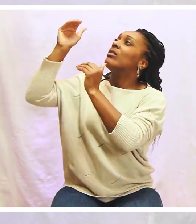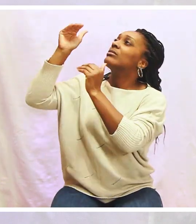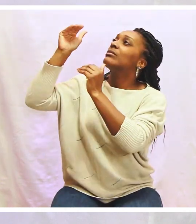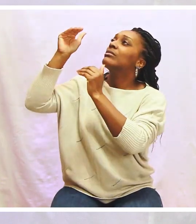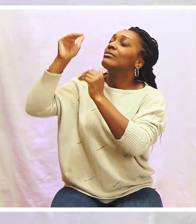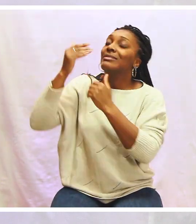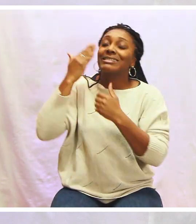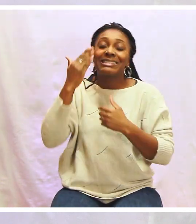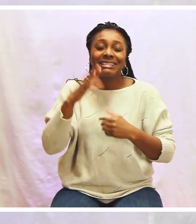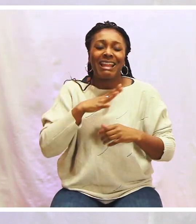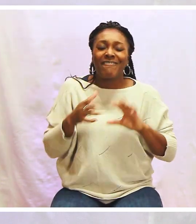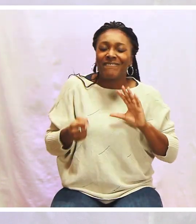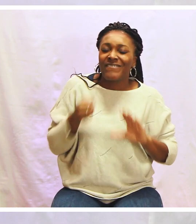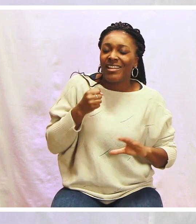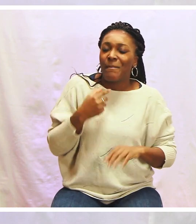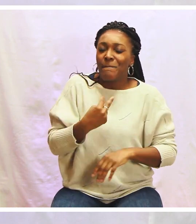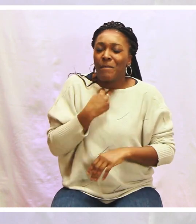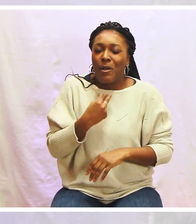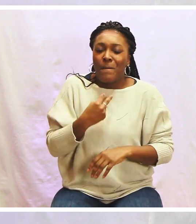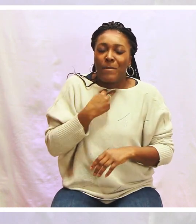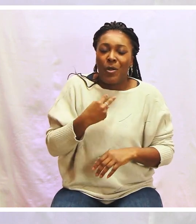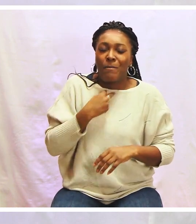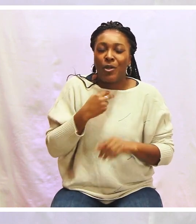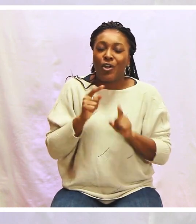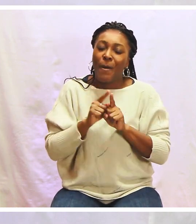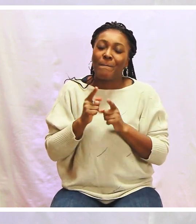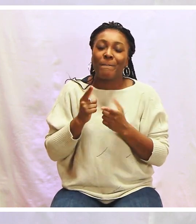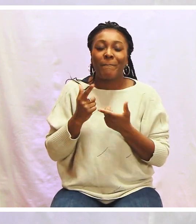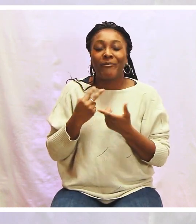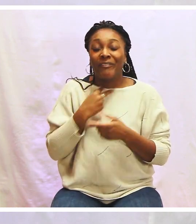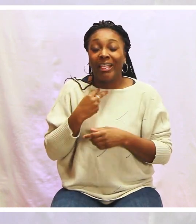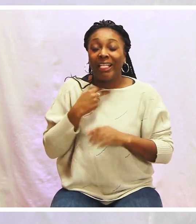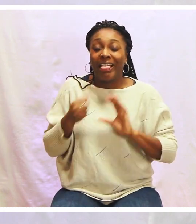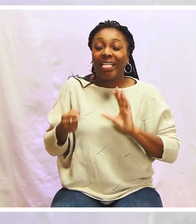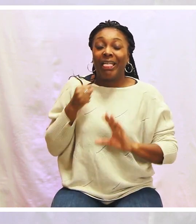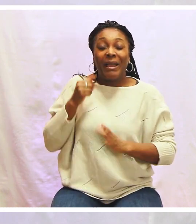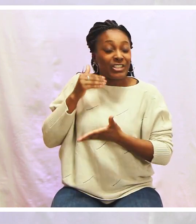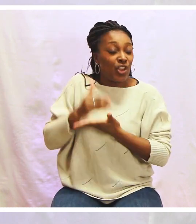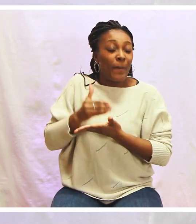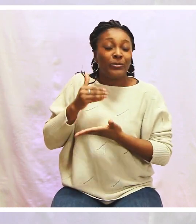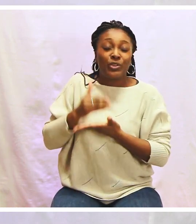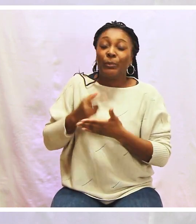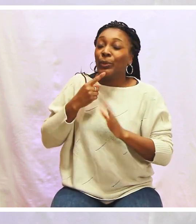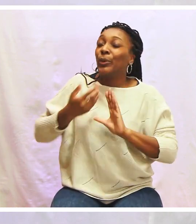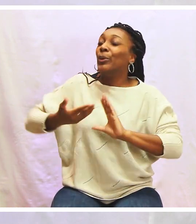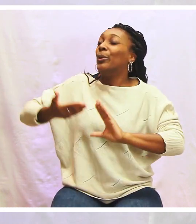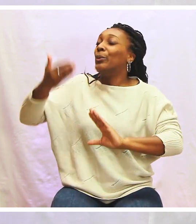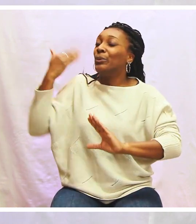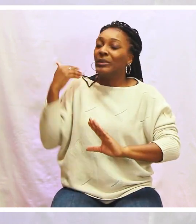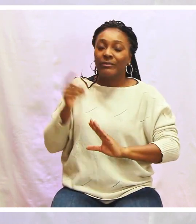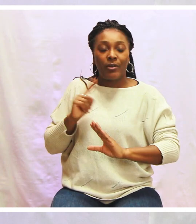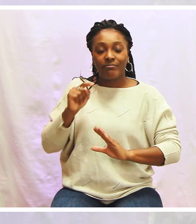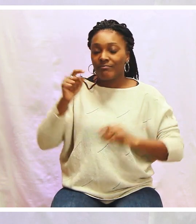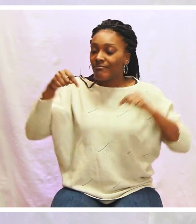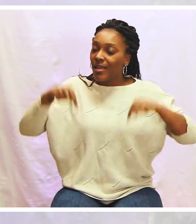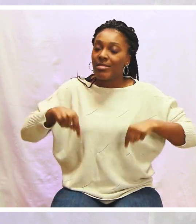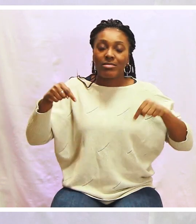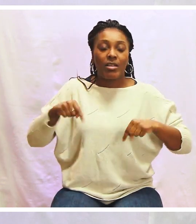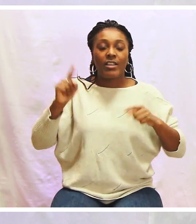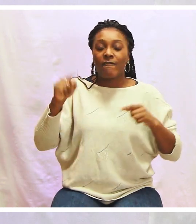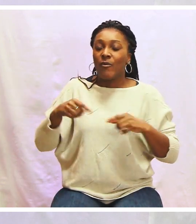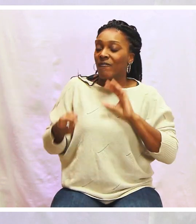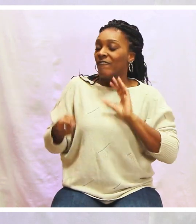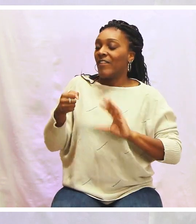qui peut être un frein aujourd'hui, que l'on cajole, Seigneur, dans notre vie depuis quelque temps, mais aujourd'hui c'est le moment de